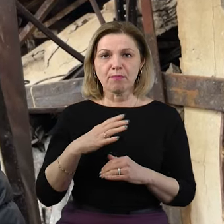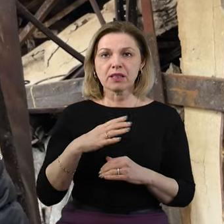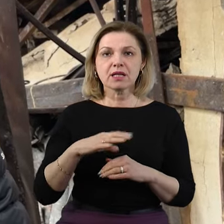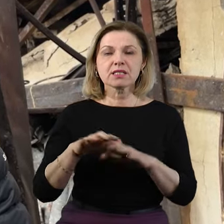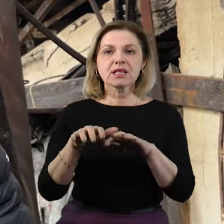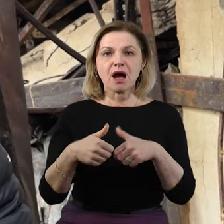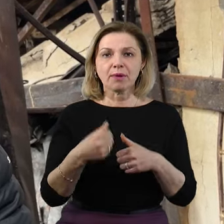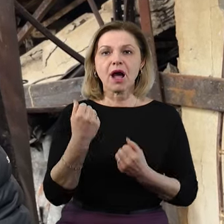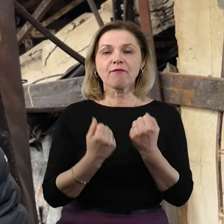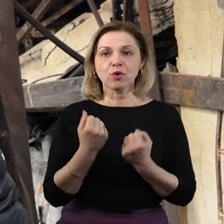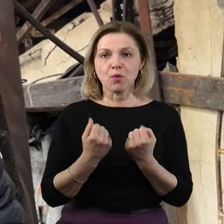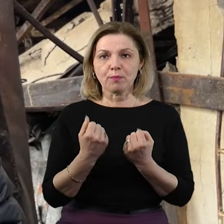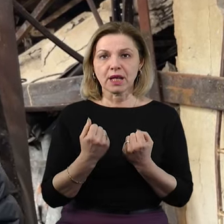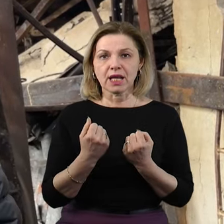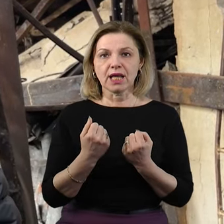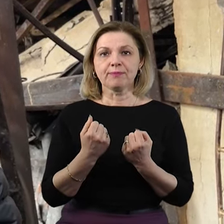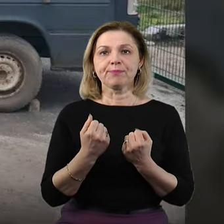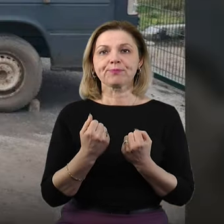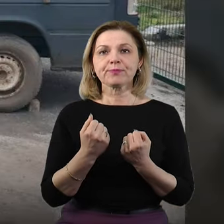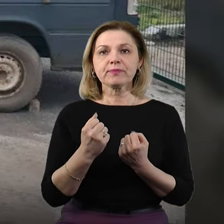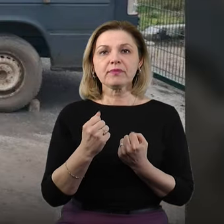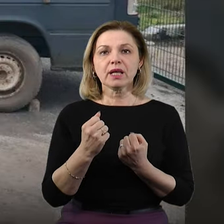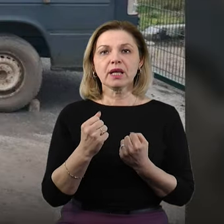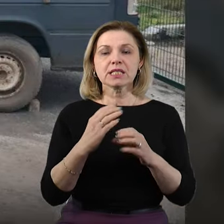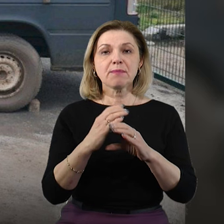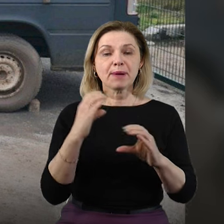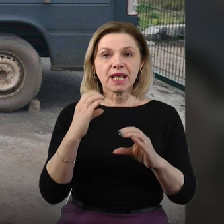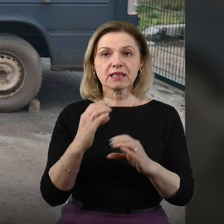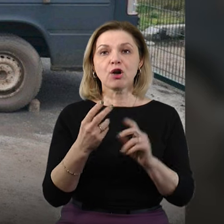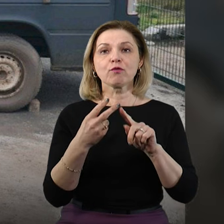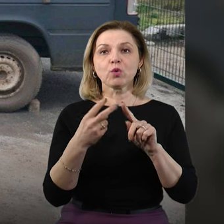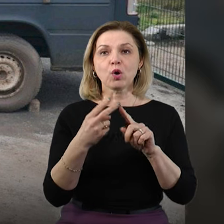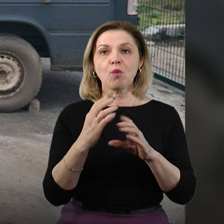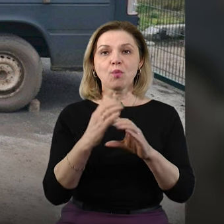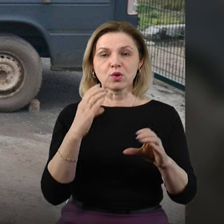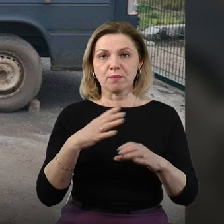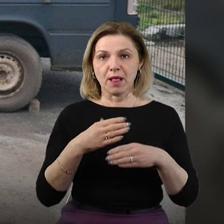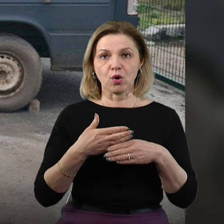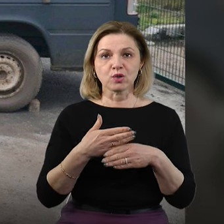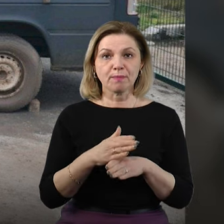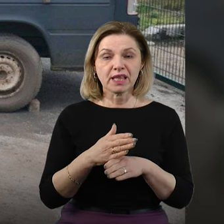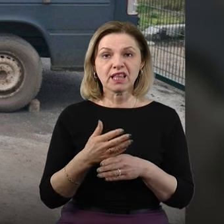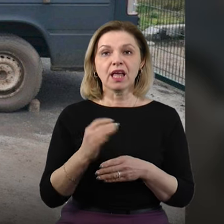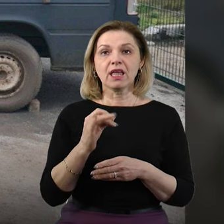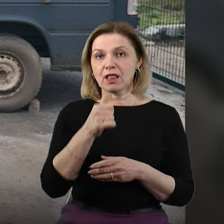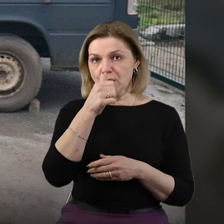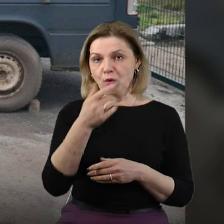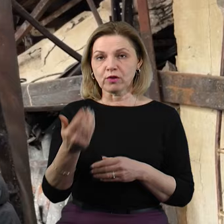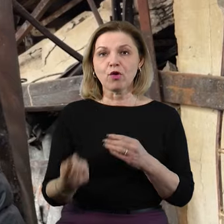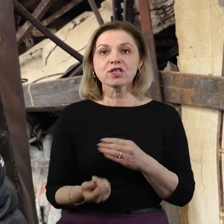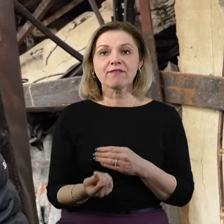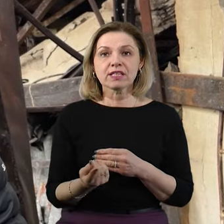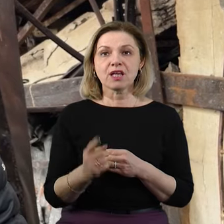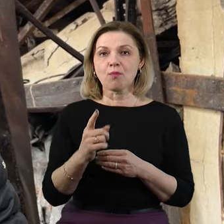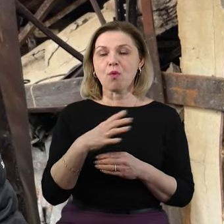забрано автомобіль Спринтер був забраний другий бус був розбитий вони не могли його завести